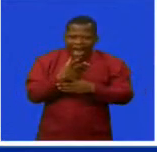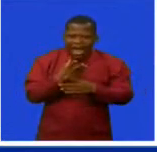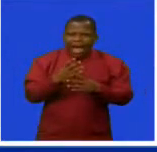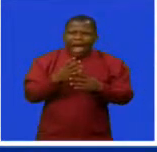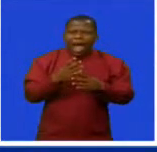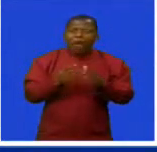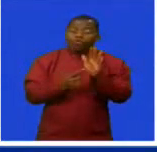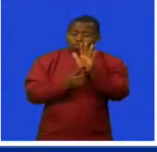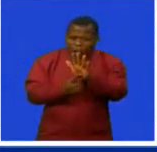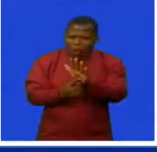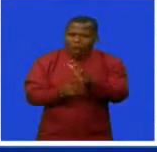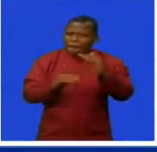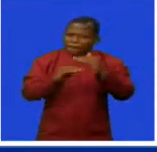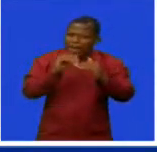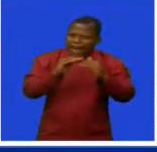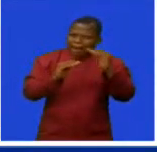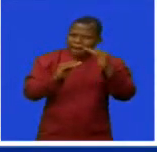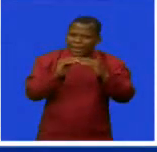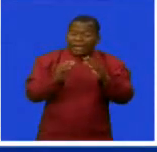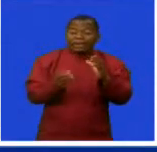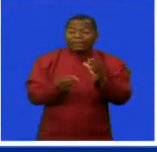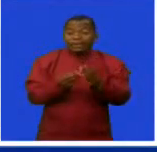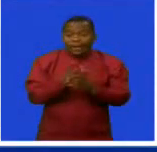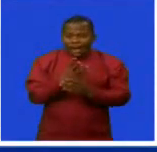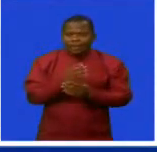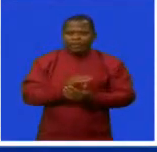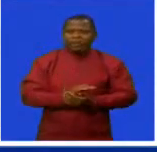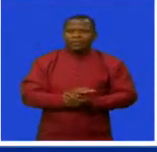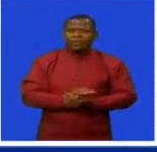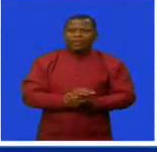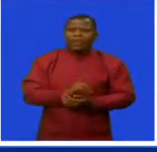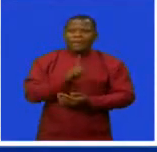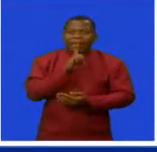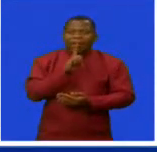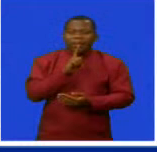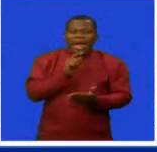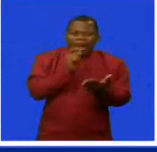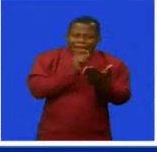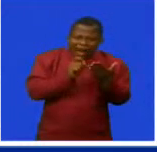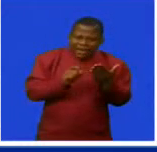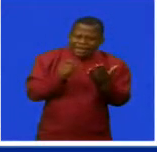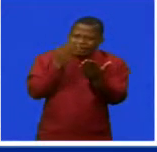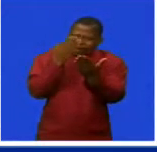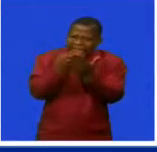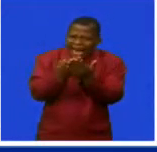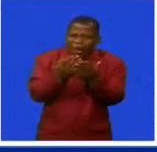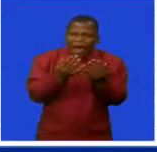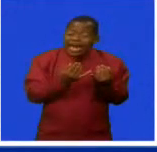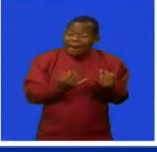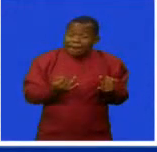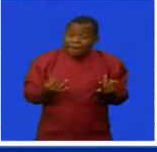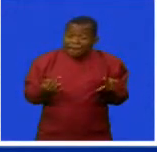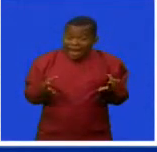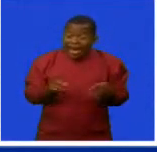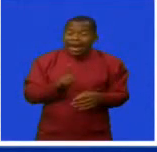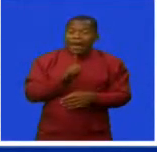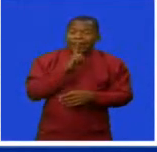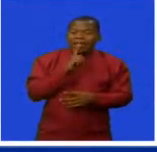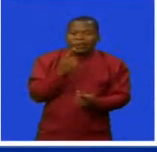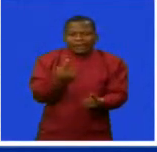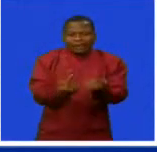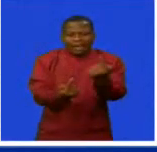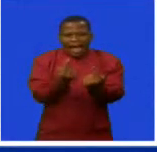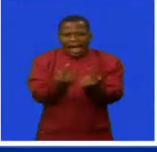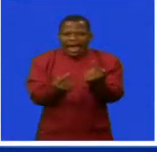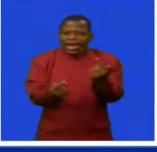licelo tifike tibe dinengi ngoma naloku decide ukucala ngagogo kule liviki leli ngilesimo sakhe sibone ngathi siwe